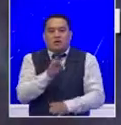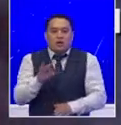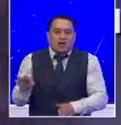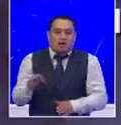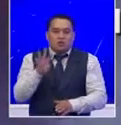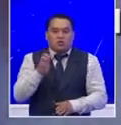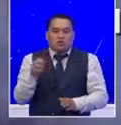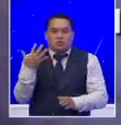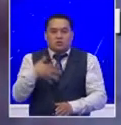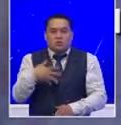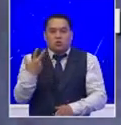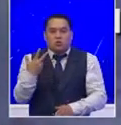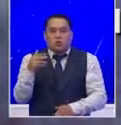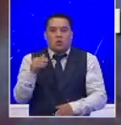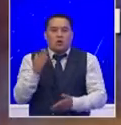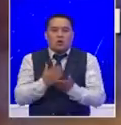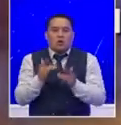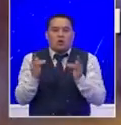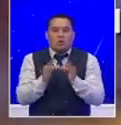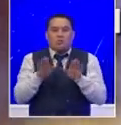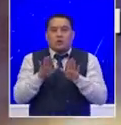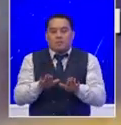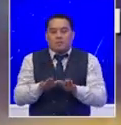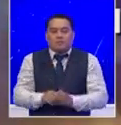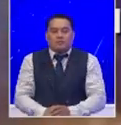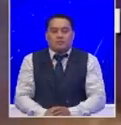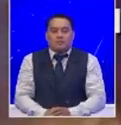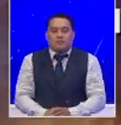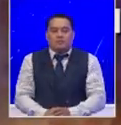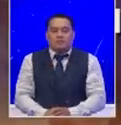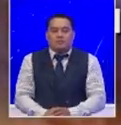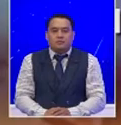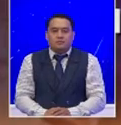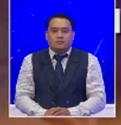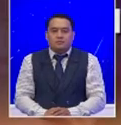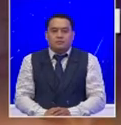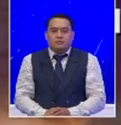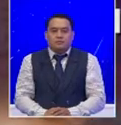от 453 имеющихся койко-мест для больных COVID-19.